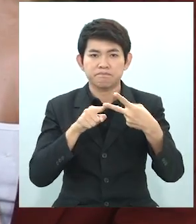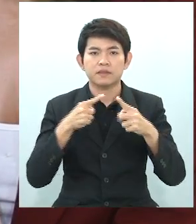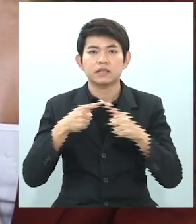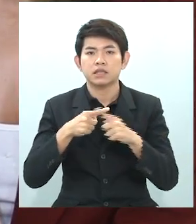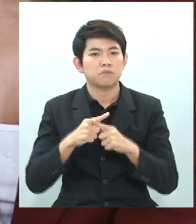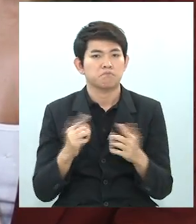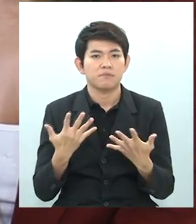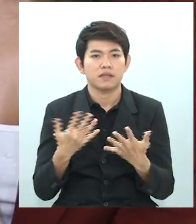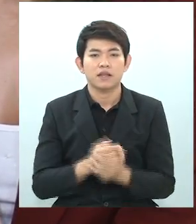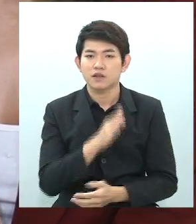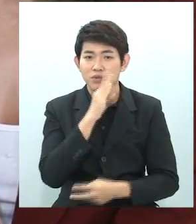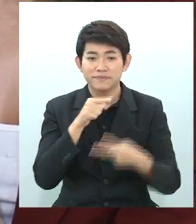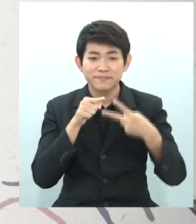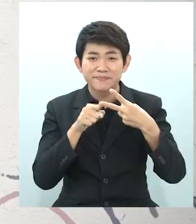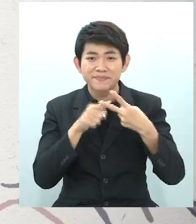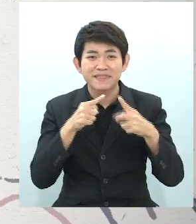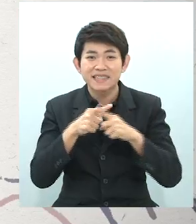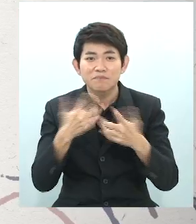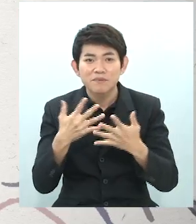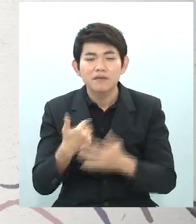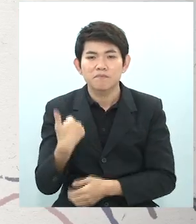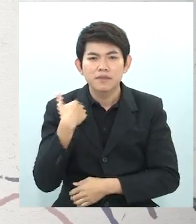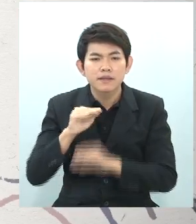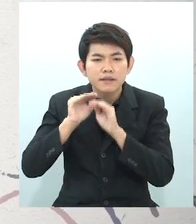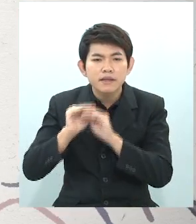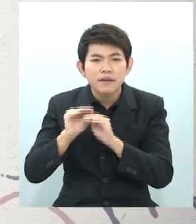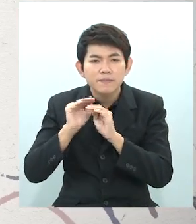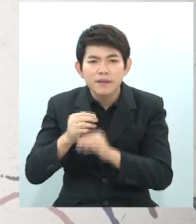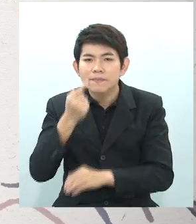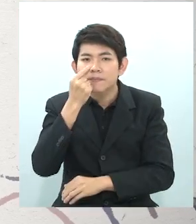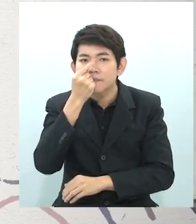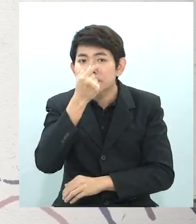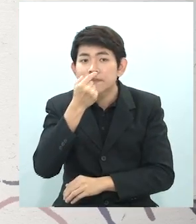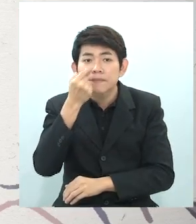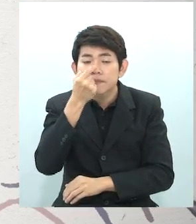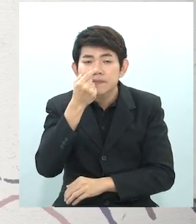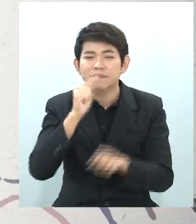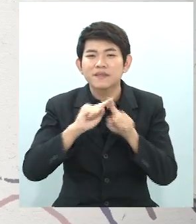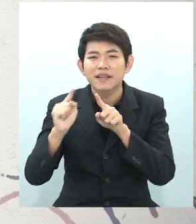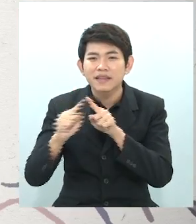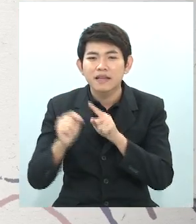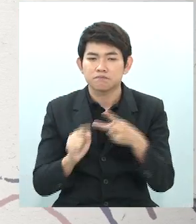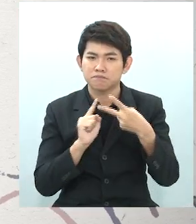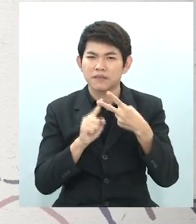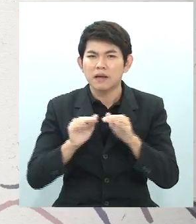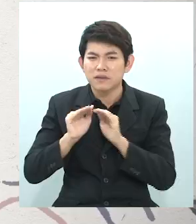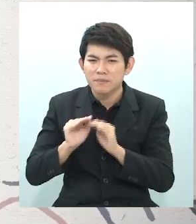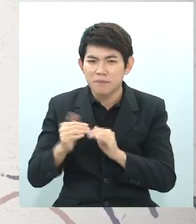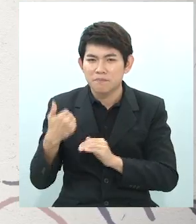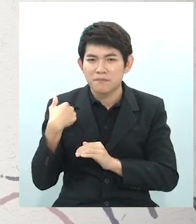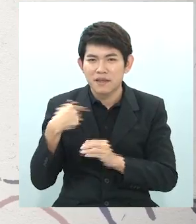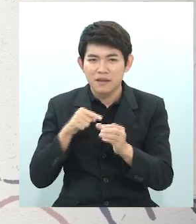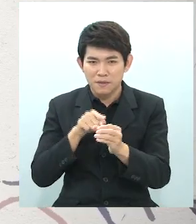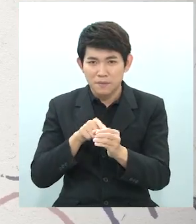คะถ้าไม่อักเสบก็จะเป็นแบบที่ว่านะคะสิวอุดตันสิวเซียนนะคะก็สิวอุดตันก็จะมีแบบหัวเปิดกับหัวปิ